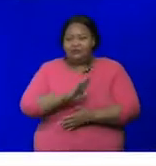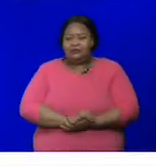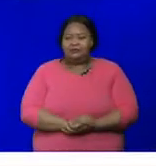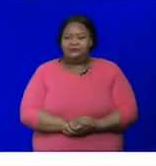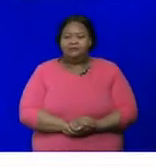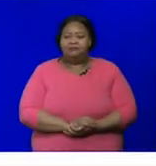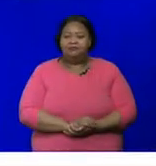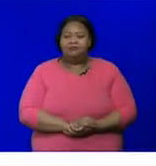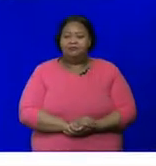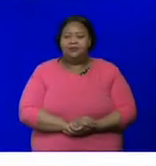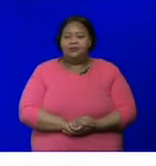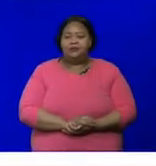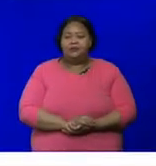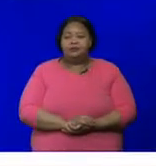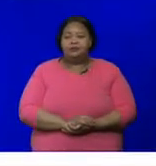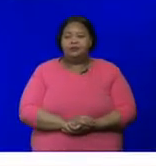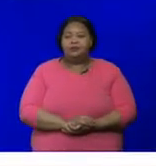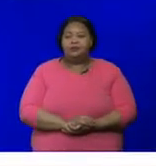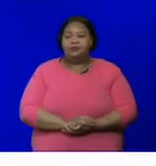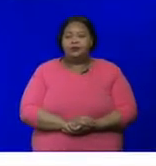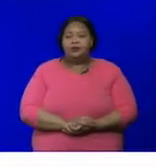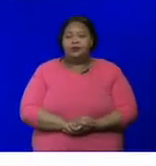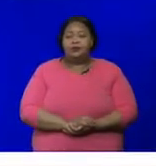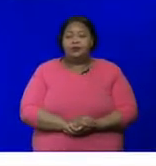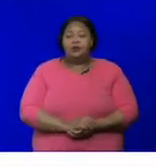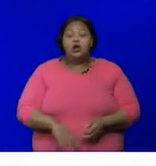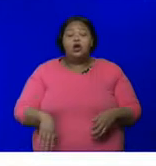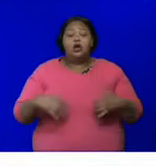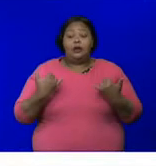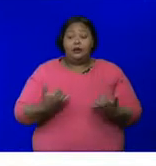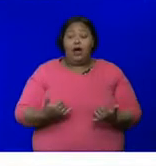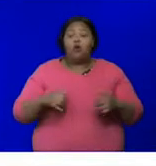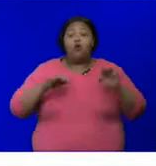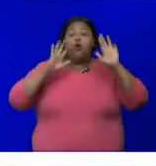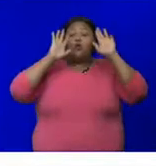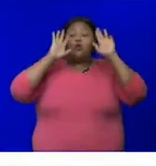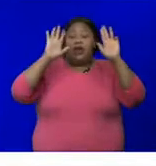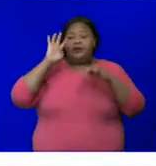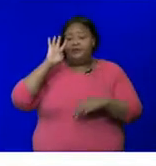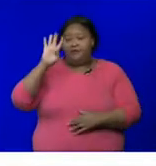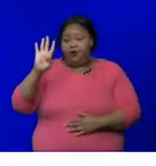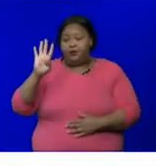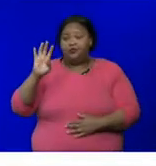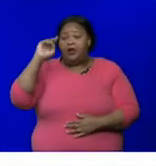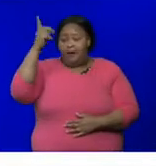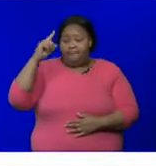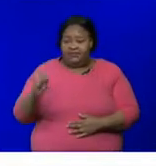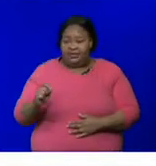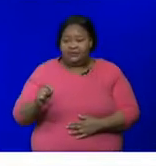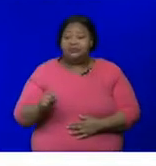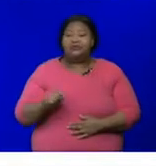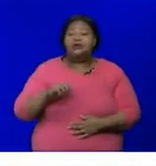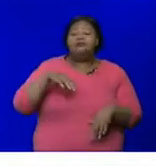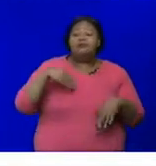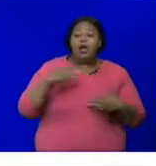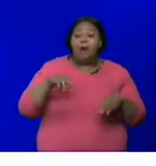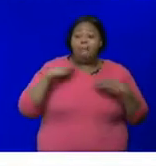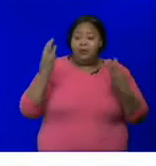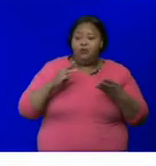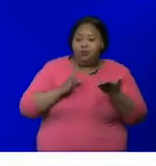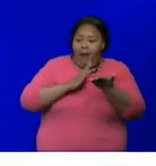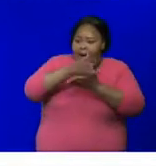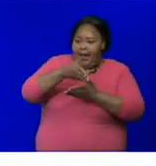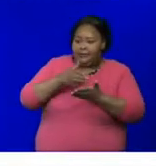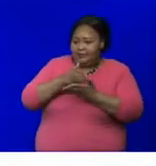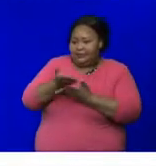ukuthi if we are sitting at 94% in terms of population coverage on 4G, which gives you more than 5 megabits per second